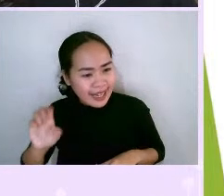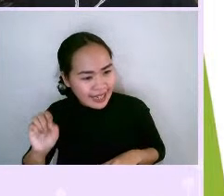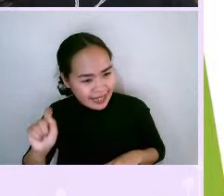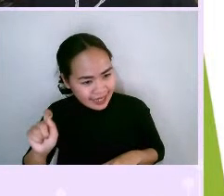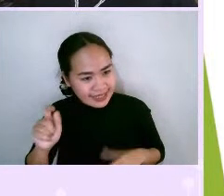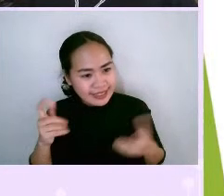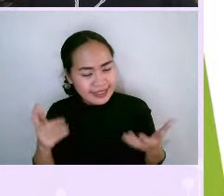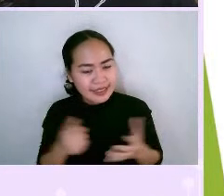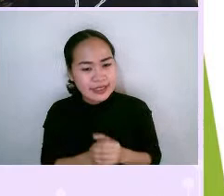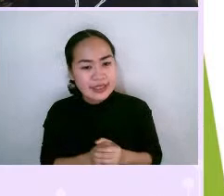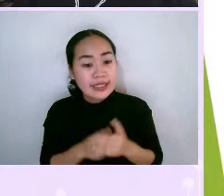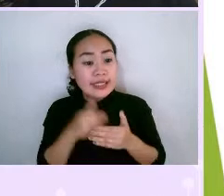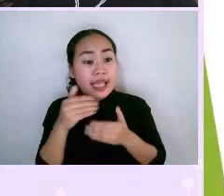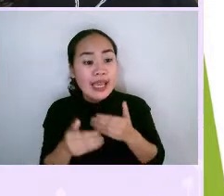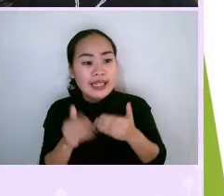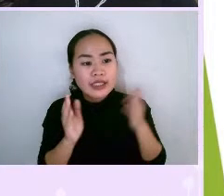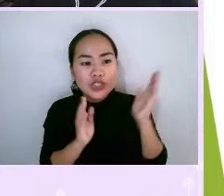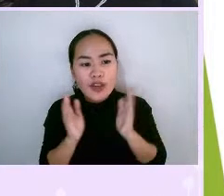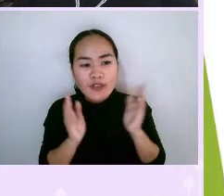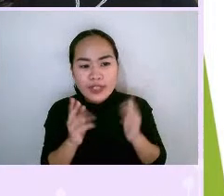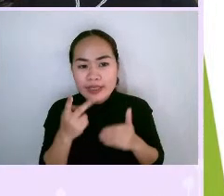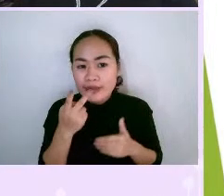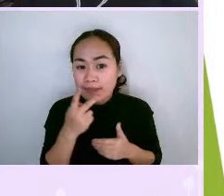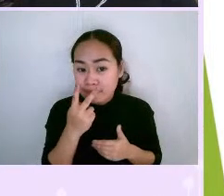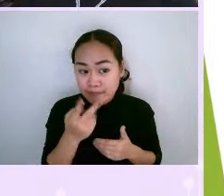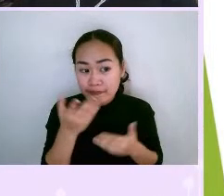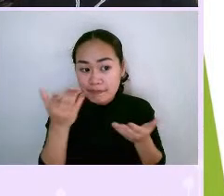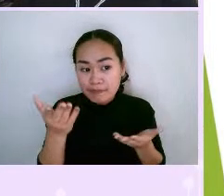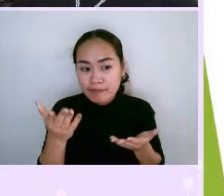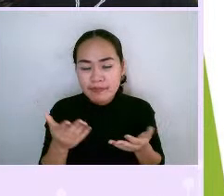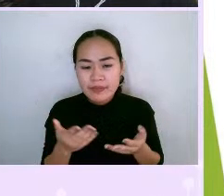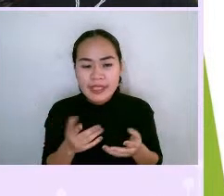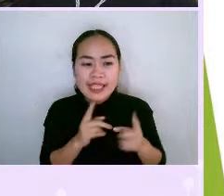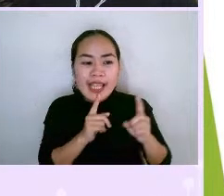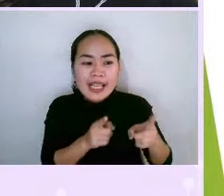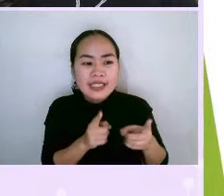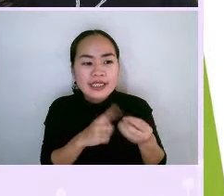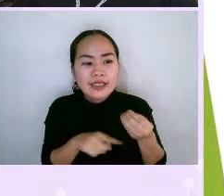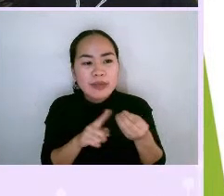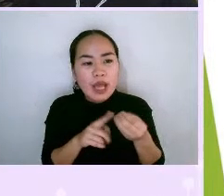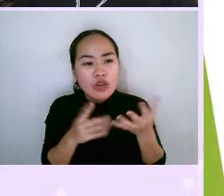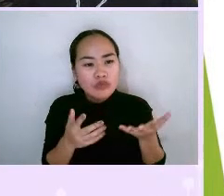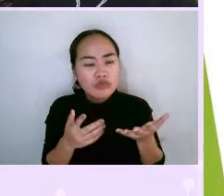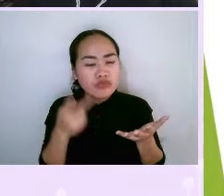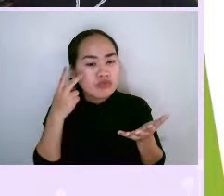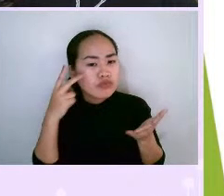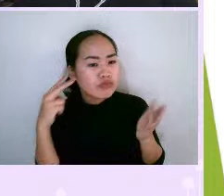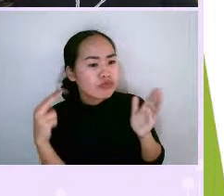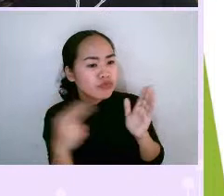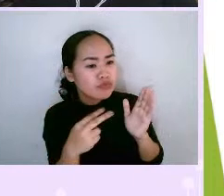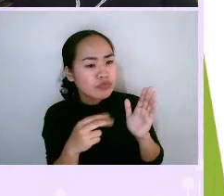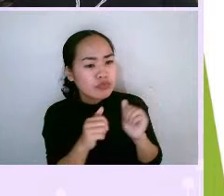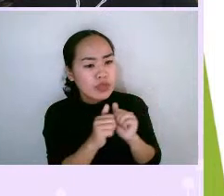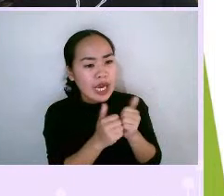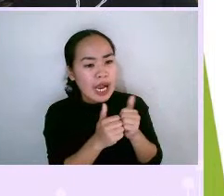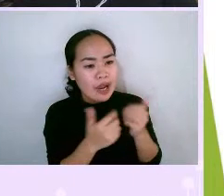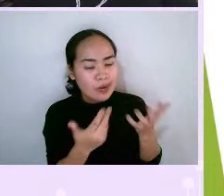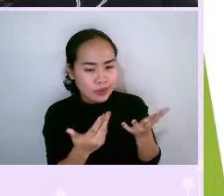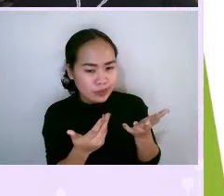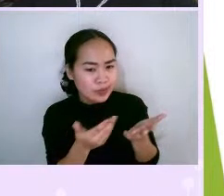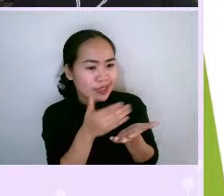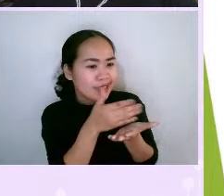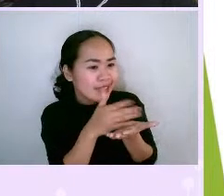Masabisyo. Ayan, ito po yung sagot naman namin sa non-recognition of the contribution